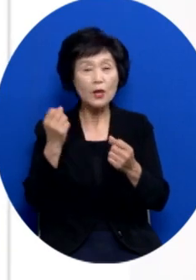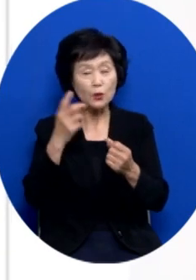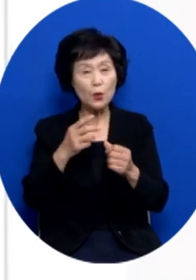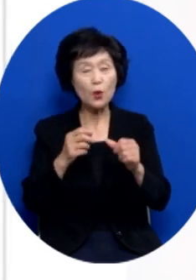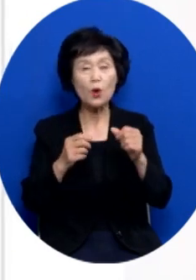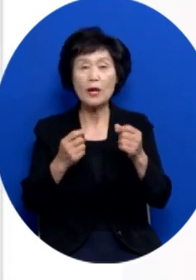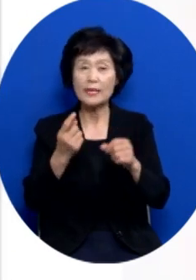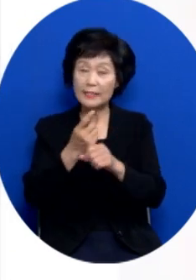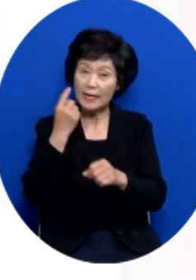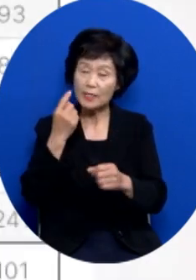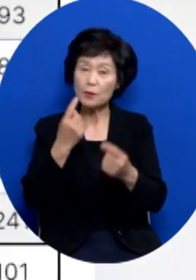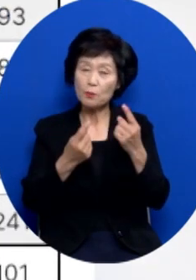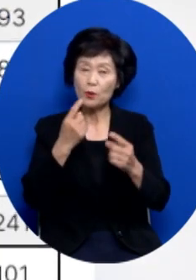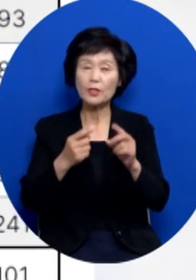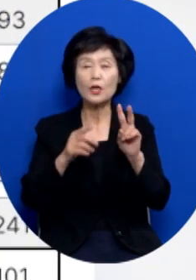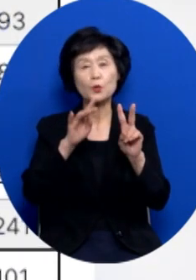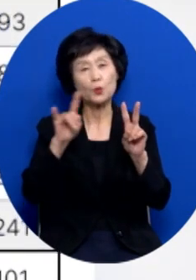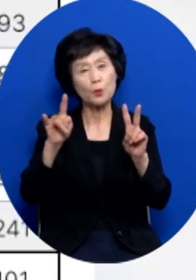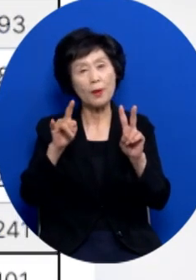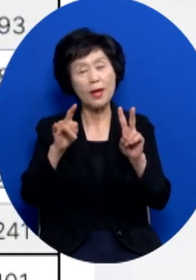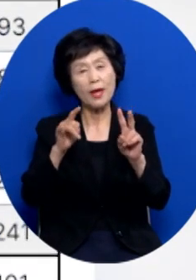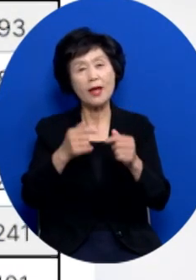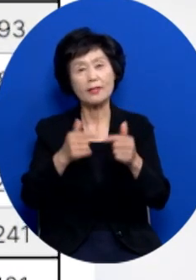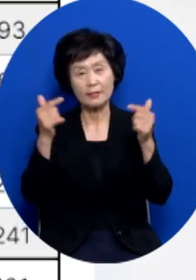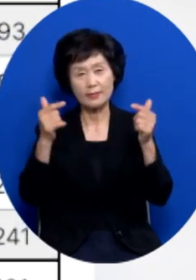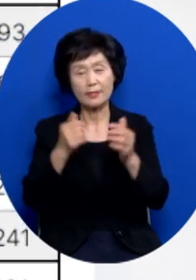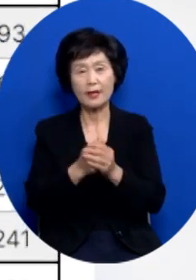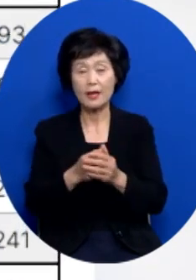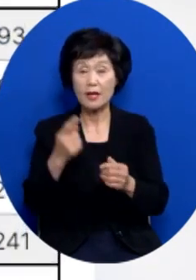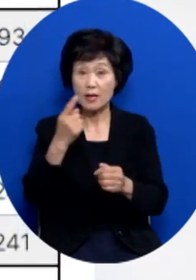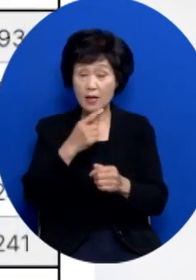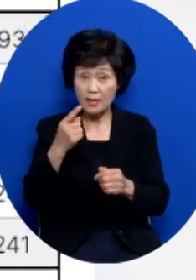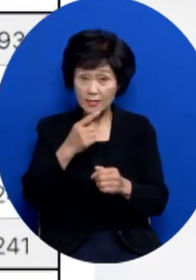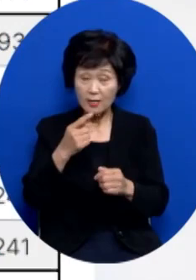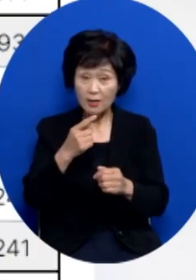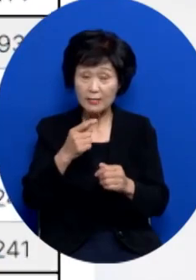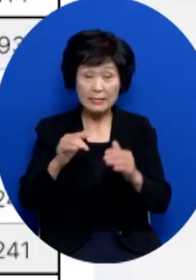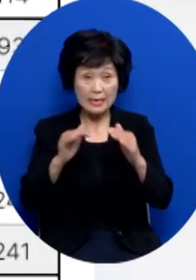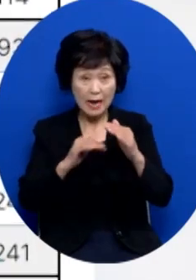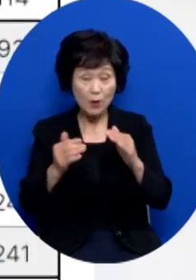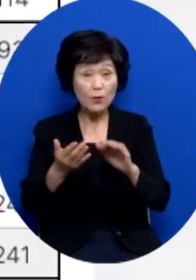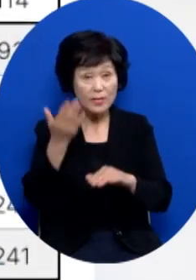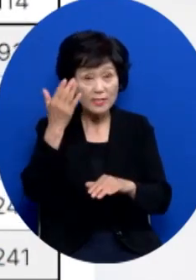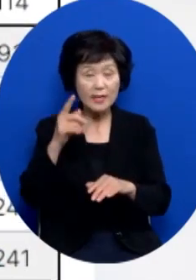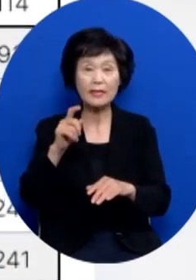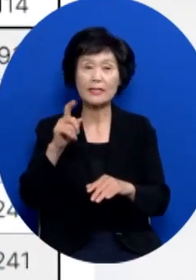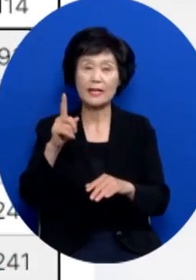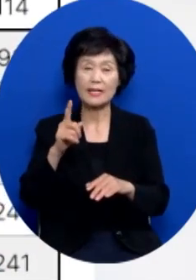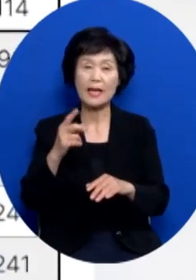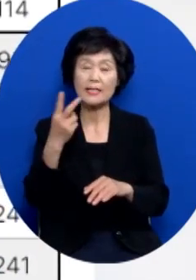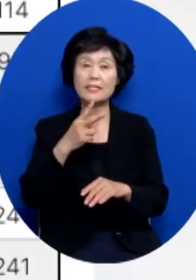약 2배 많은 것으로 집계됐습니다. 특히 1,000세대 이상 대규모 단지는 11개로